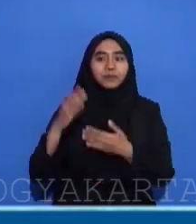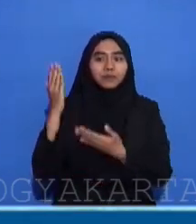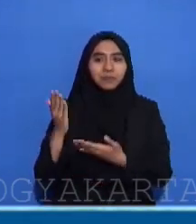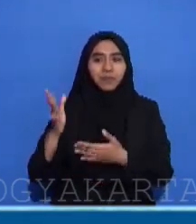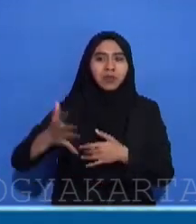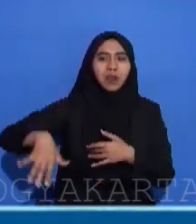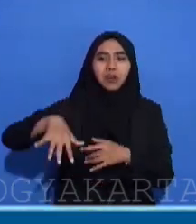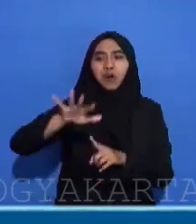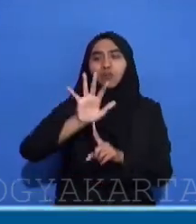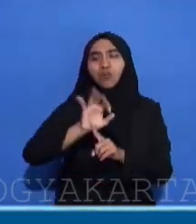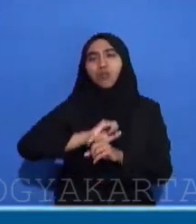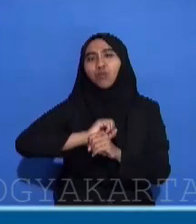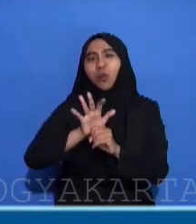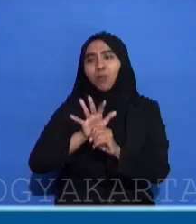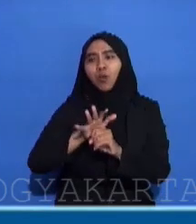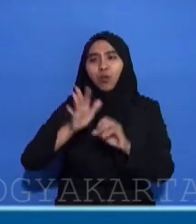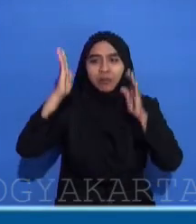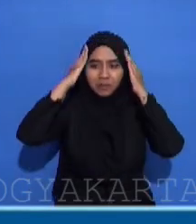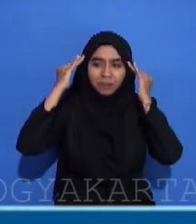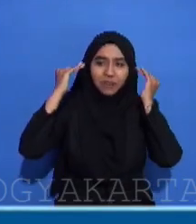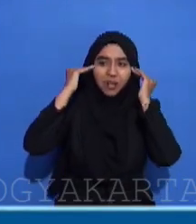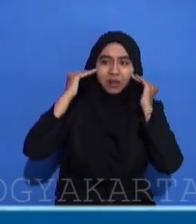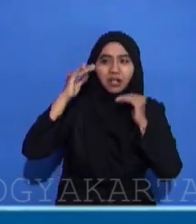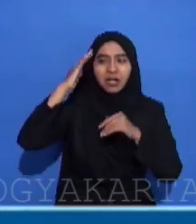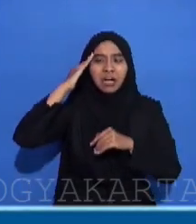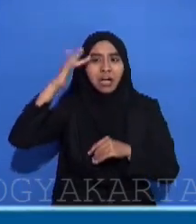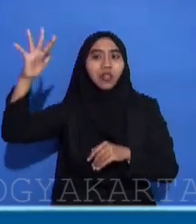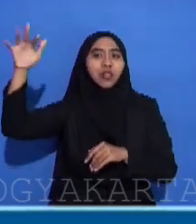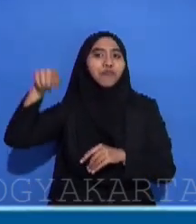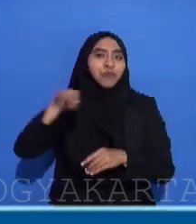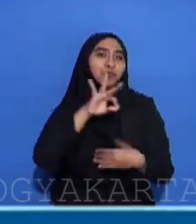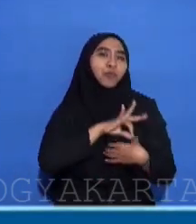pancen kalebat gadang Tani ingkang kreatif mubange